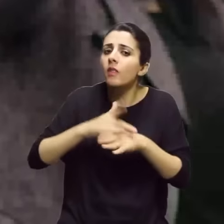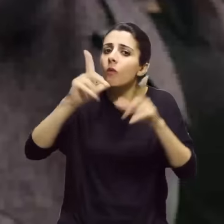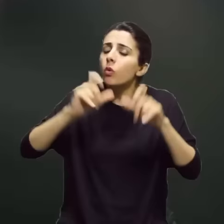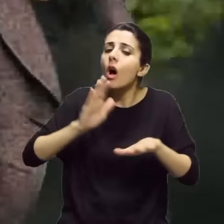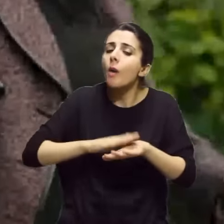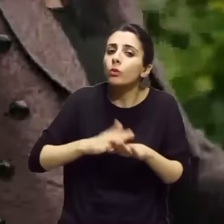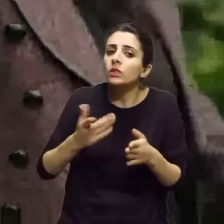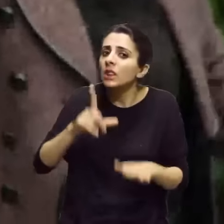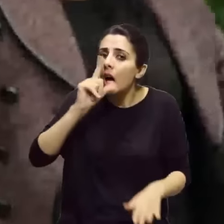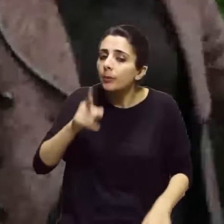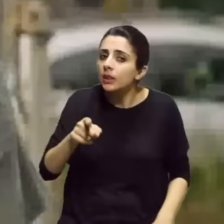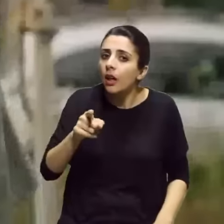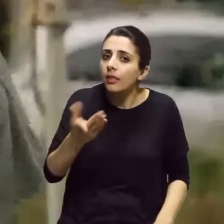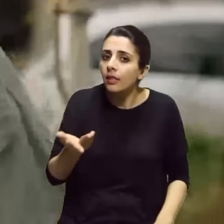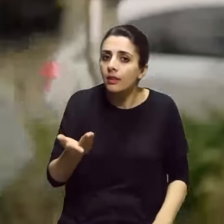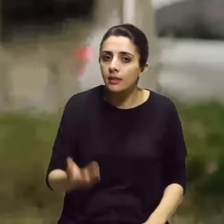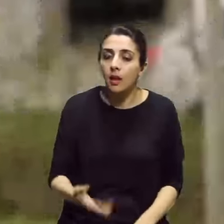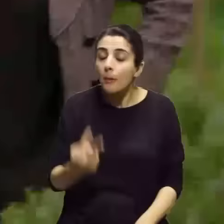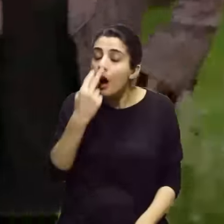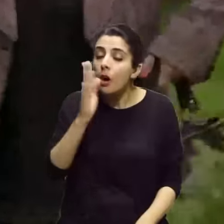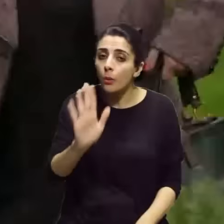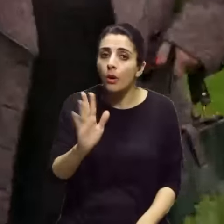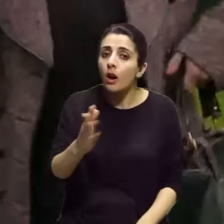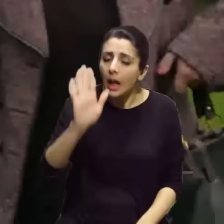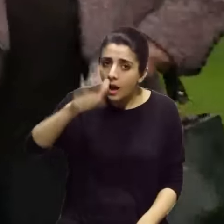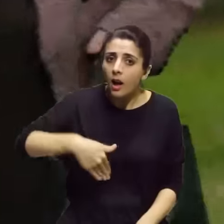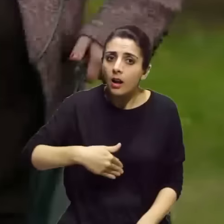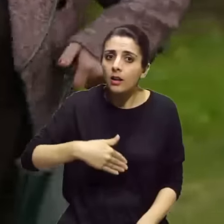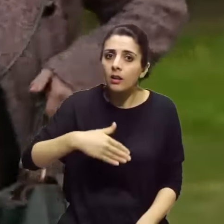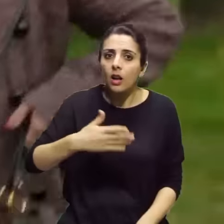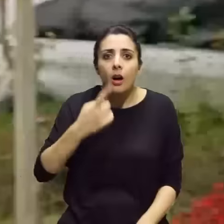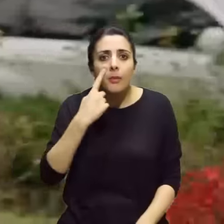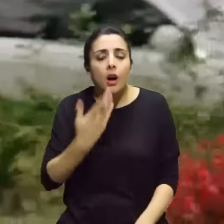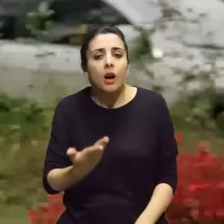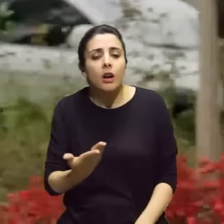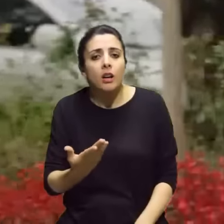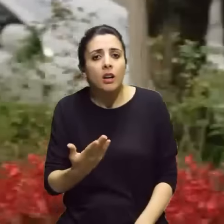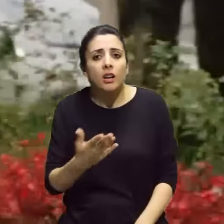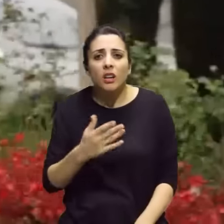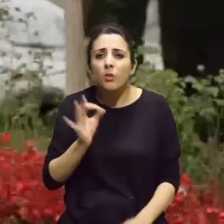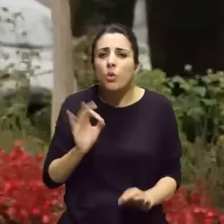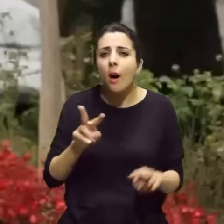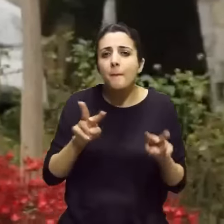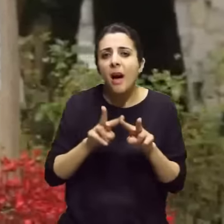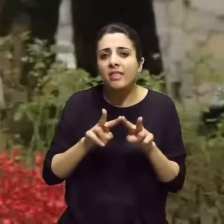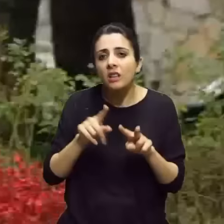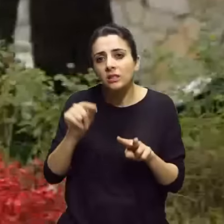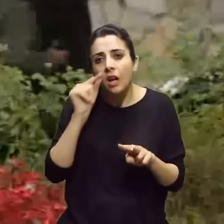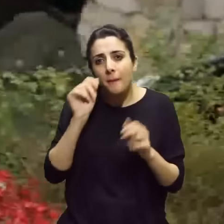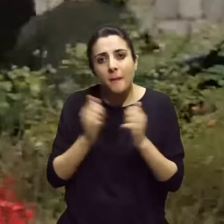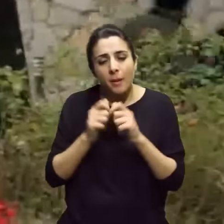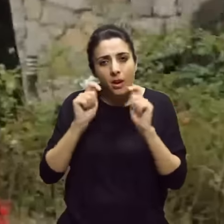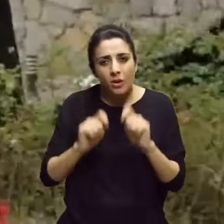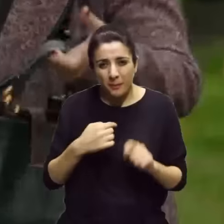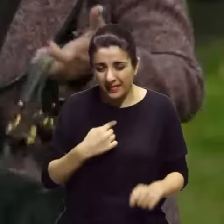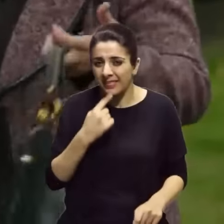fotoğrafımızı çekiyorsun? Kimsin sen? Buraya bak. Buraya gel. Bir iki poz daha alıp koşarak parktan çıktı. Kesin Menteş'in adamlarından biridir Nail.